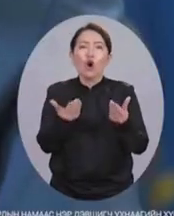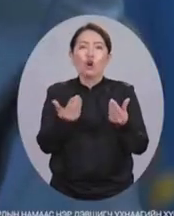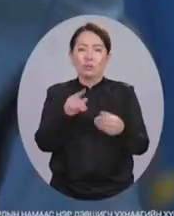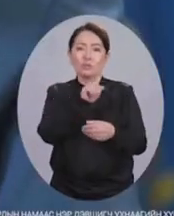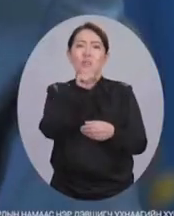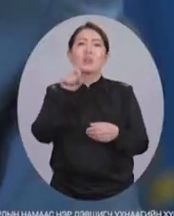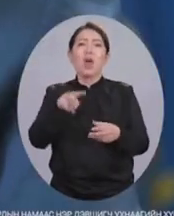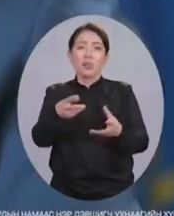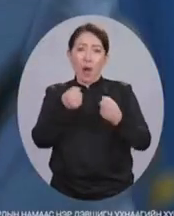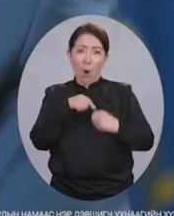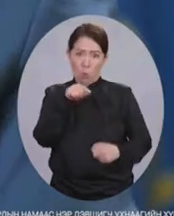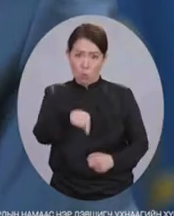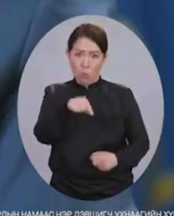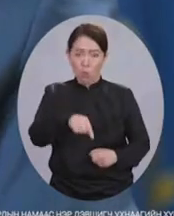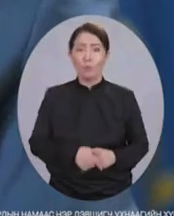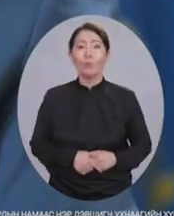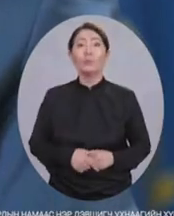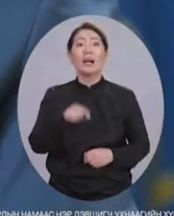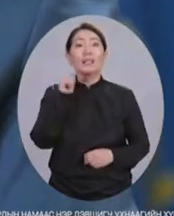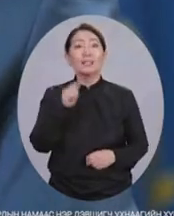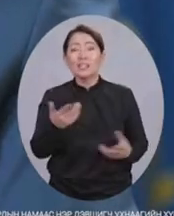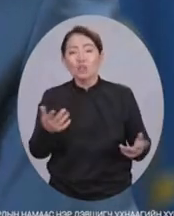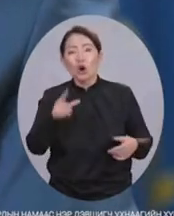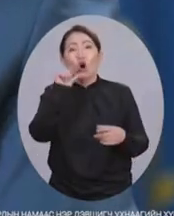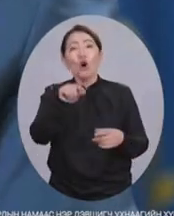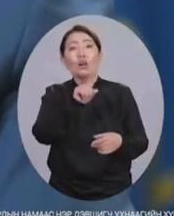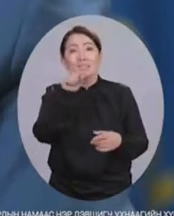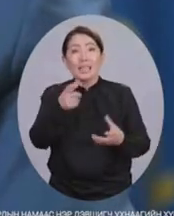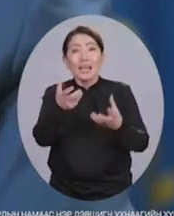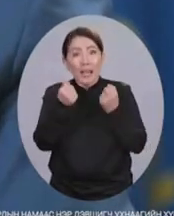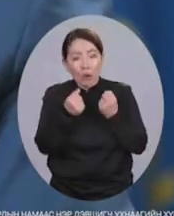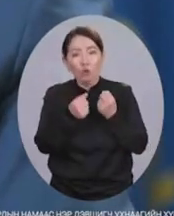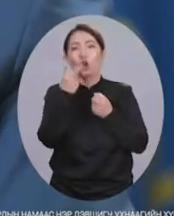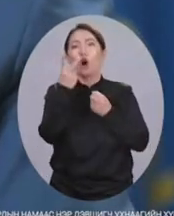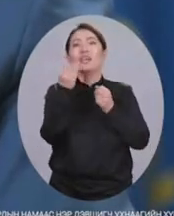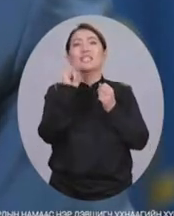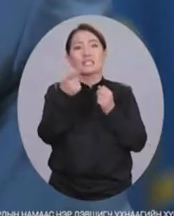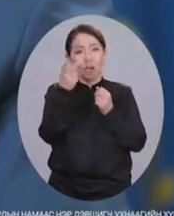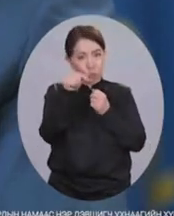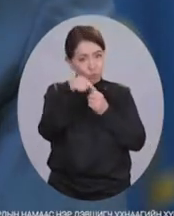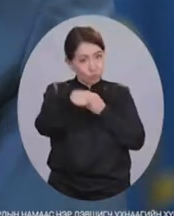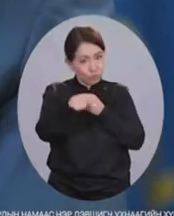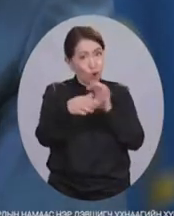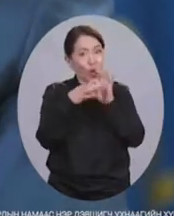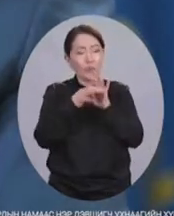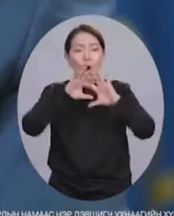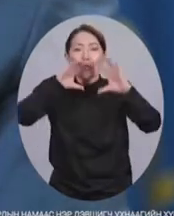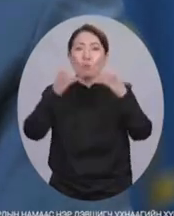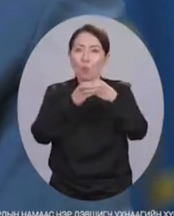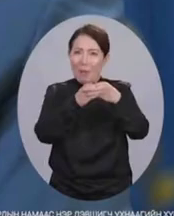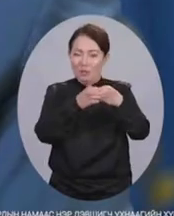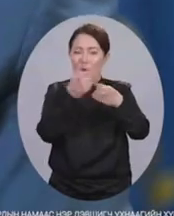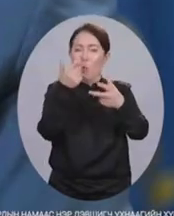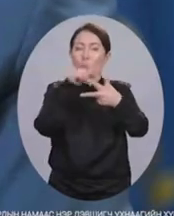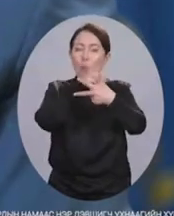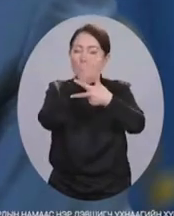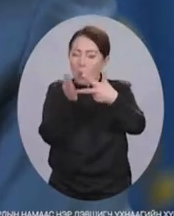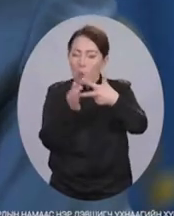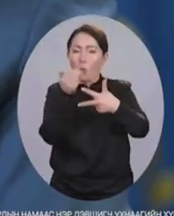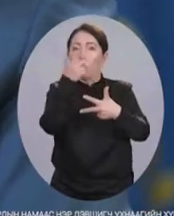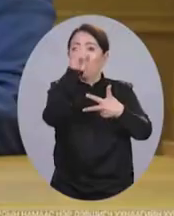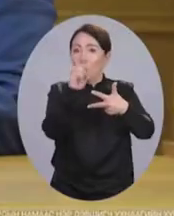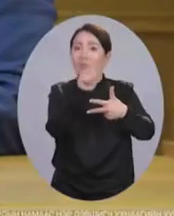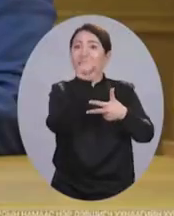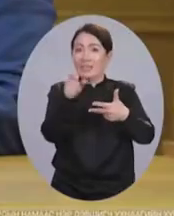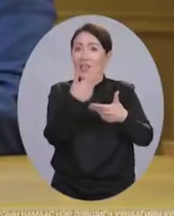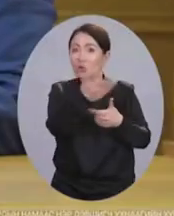хөнгөлттэй зээлүүд юм байна. За ингээд энэ хөнгөлттэй зээл маань 2 их найд төгрөгийн нийт одоо багц 3% үдийн